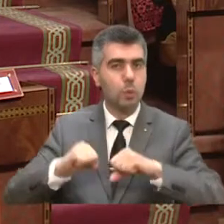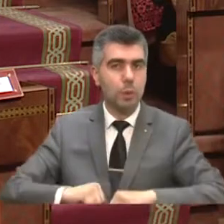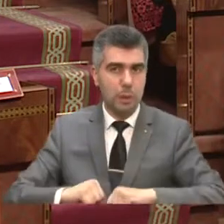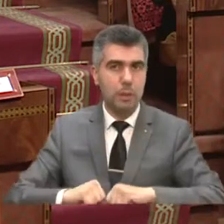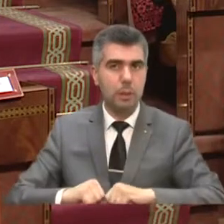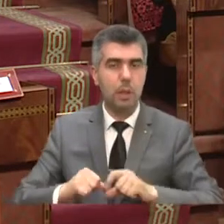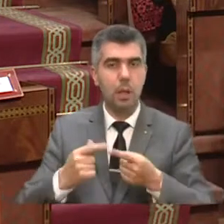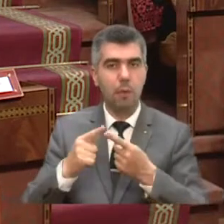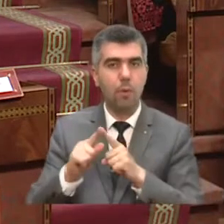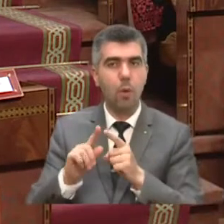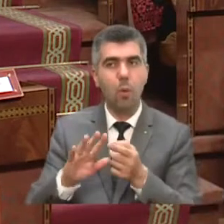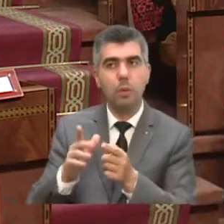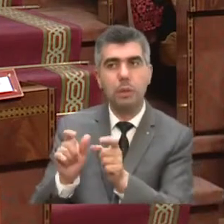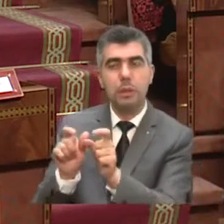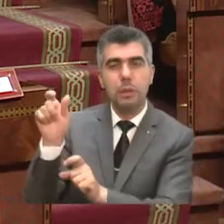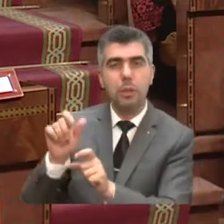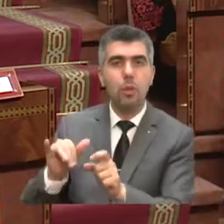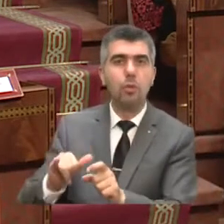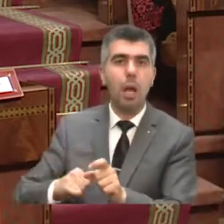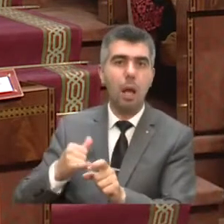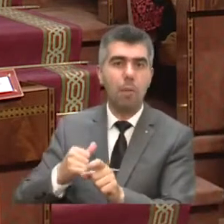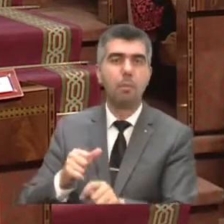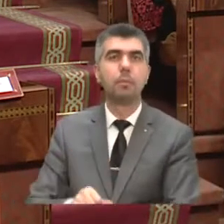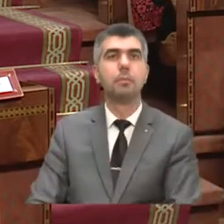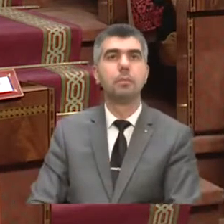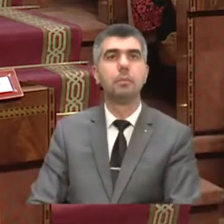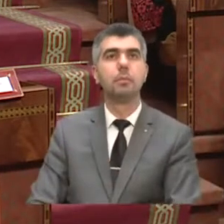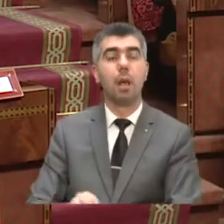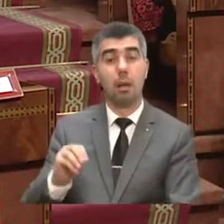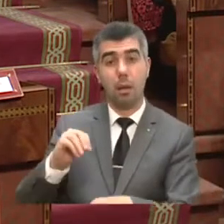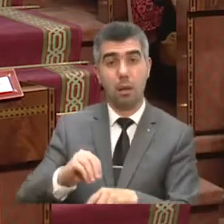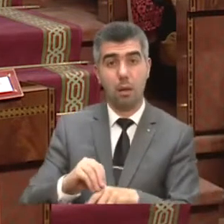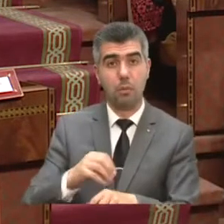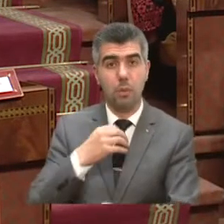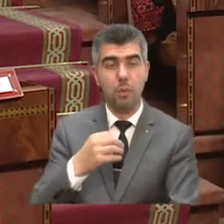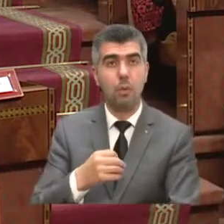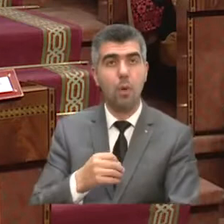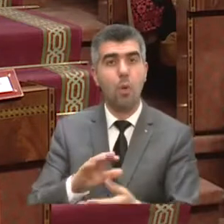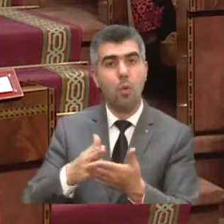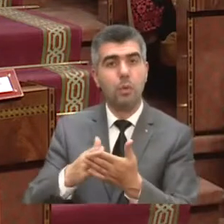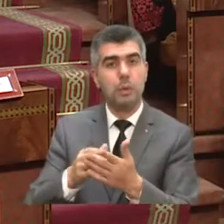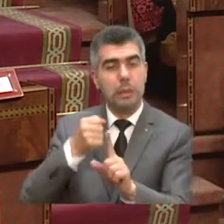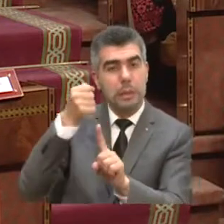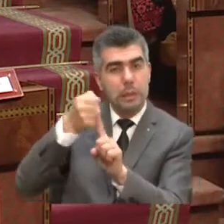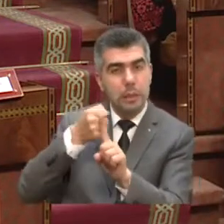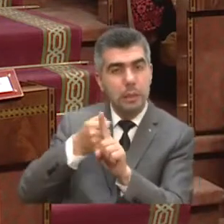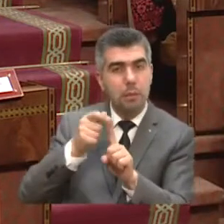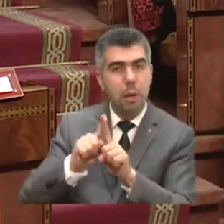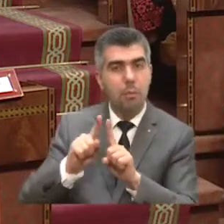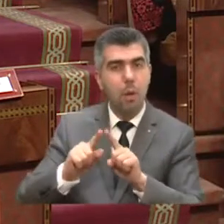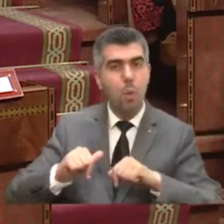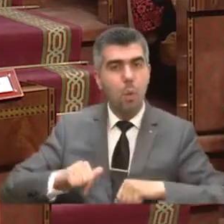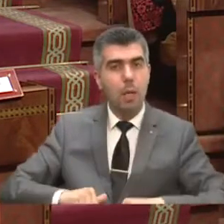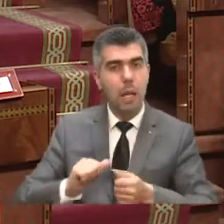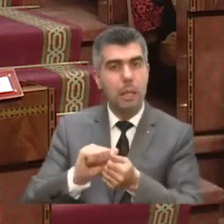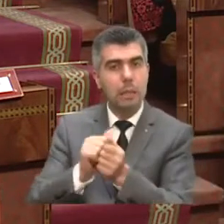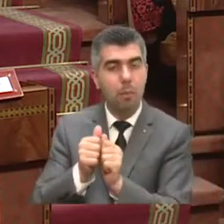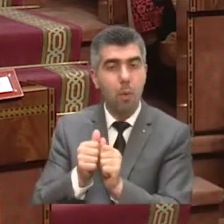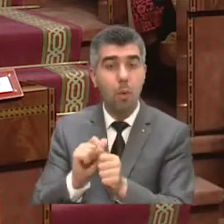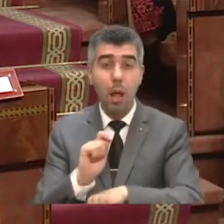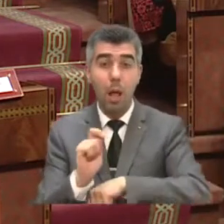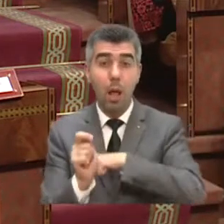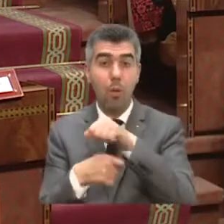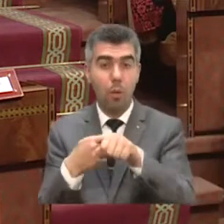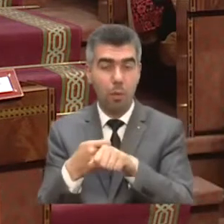شك لانتظارات وتطلعات الشباب، كما نتطلع أن تنكب وزارتكم على تمكين المناطق القروية